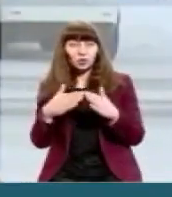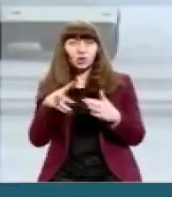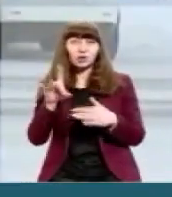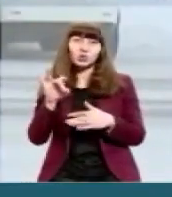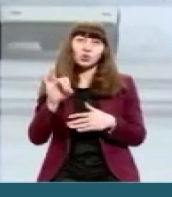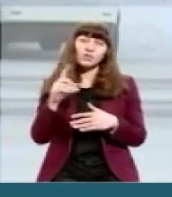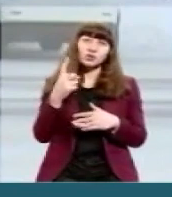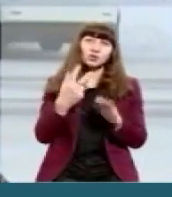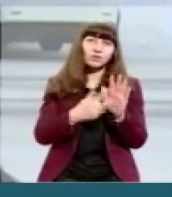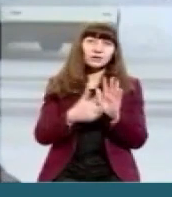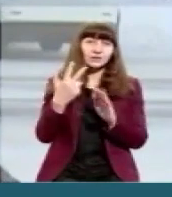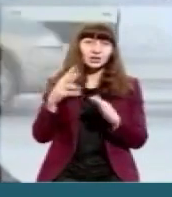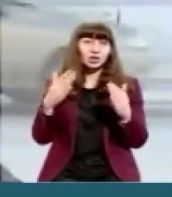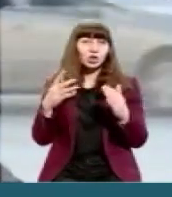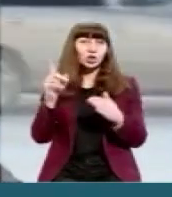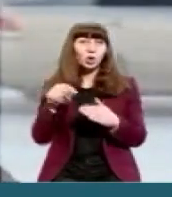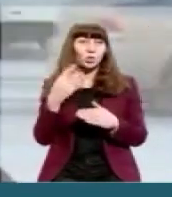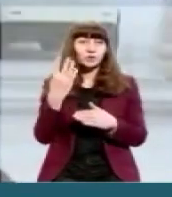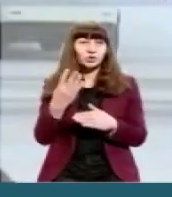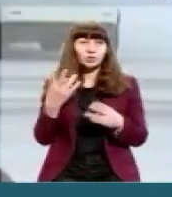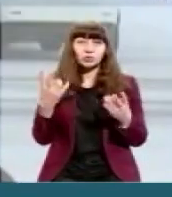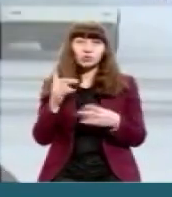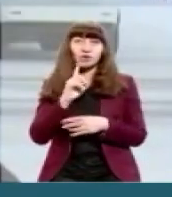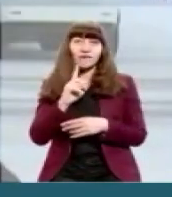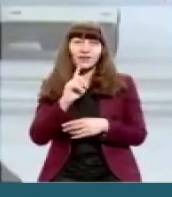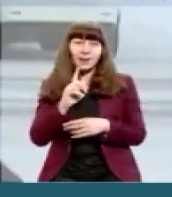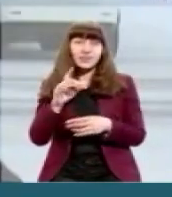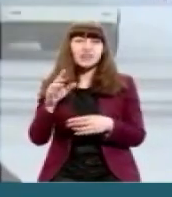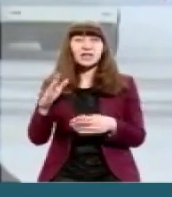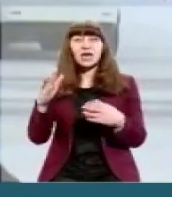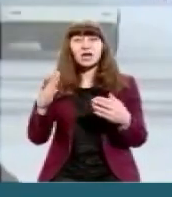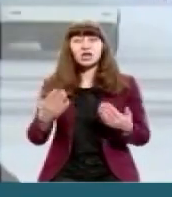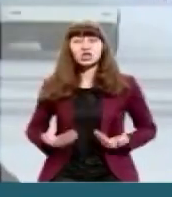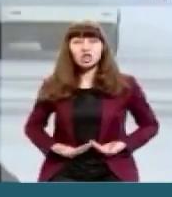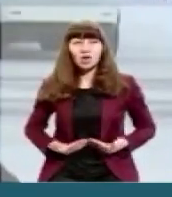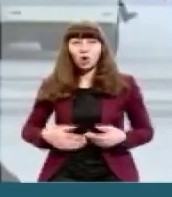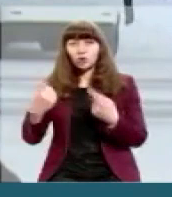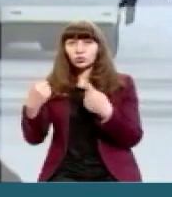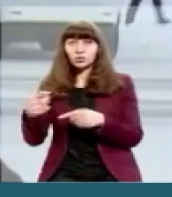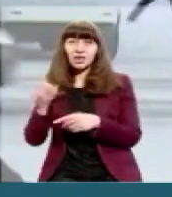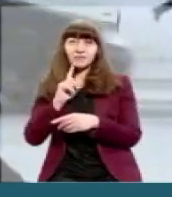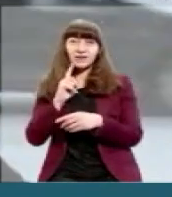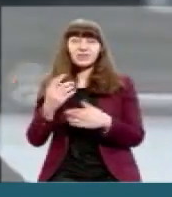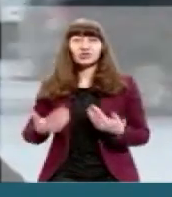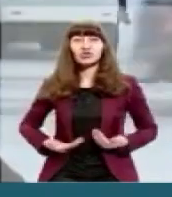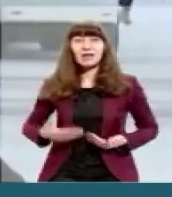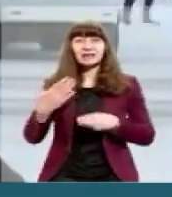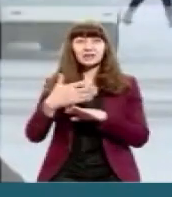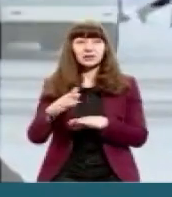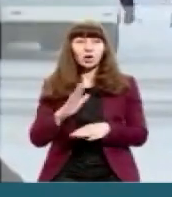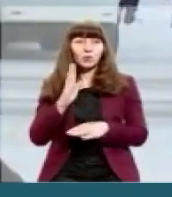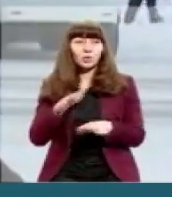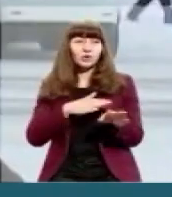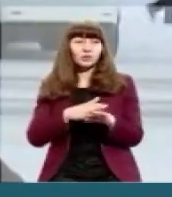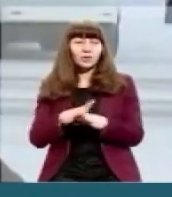Летунова 183/4. Люди нуждаются во временном жилье, остальные от временного жилья отказались. Значит, будет